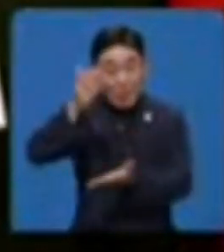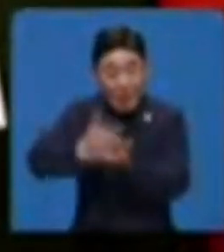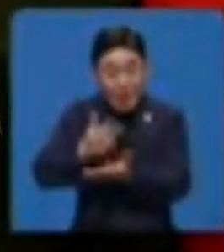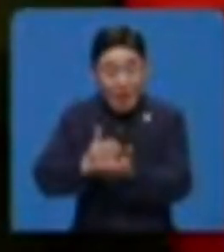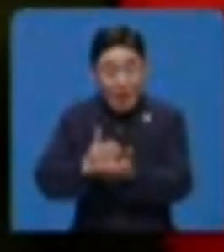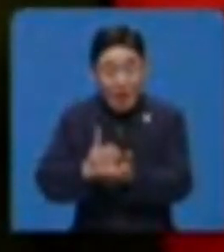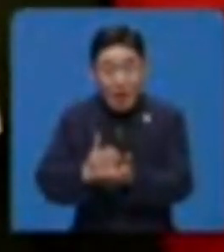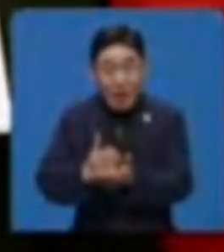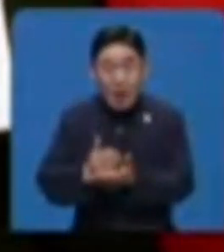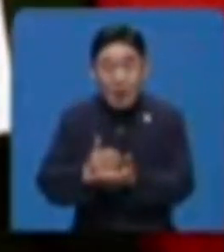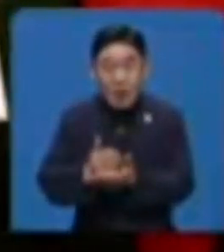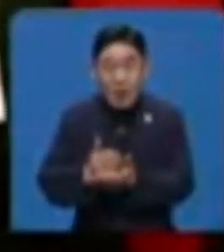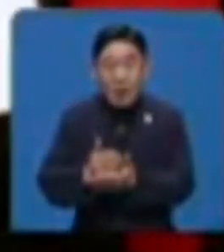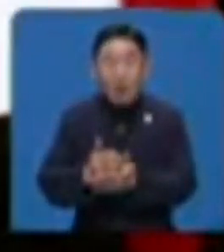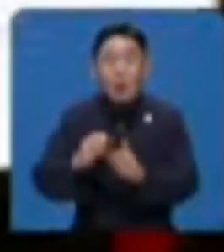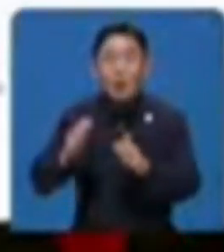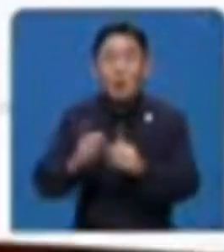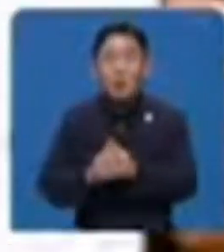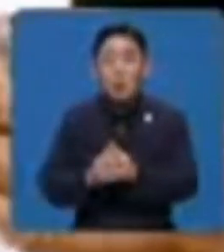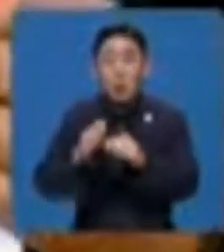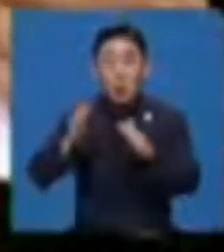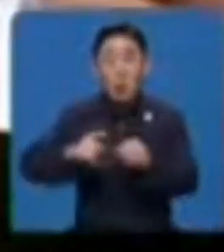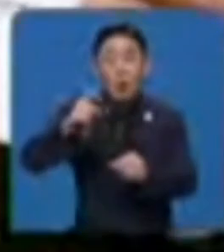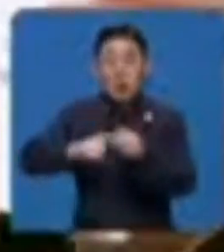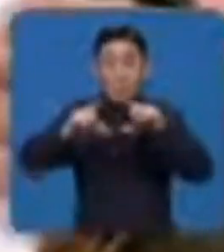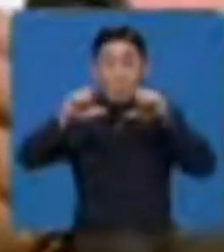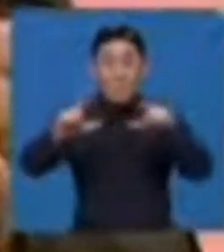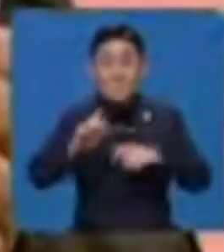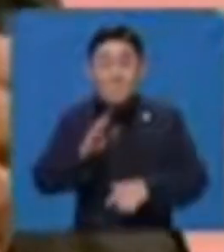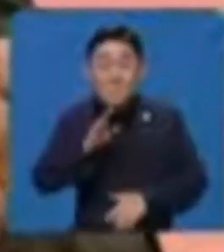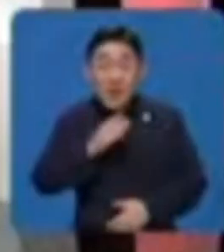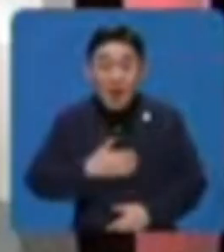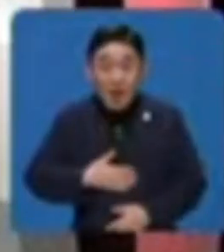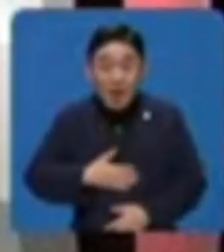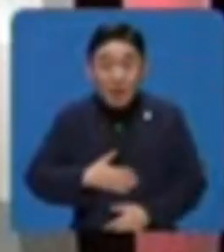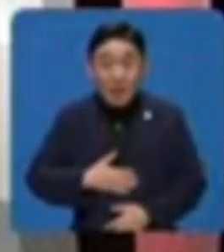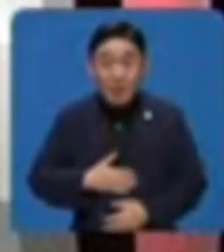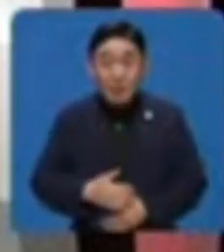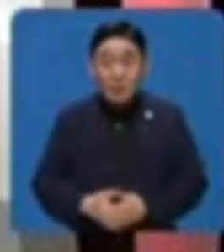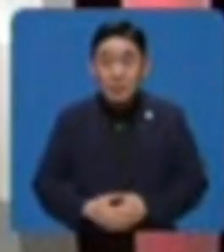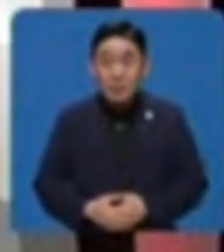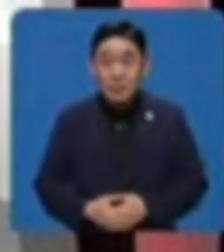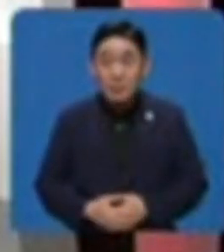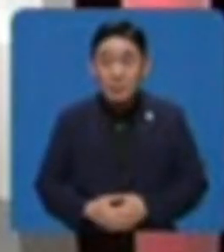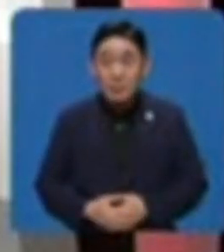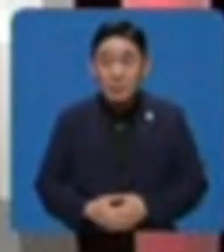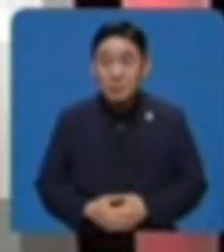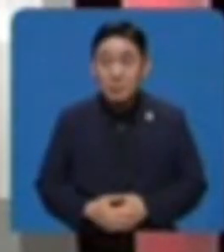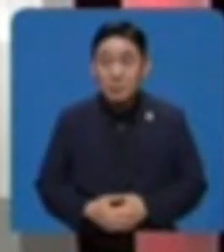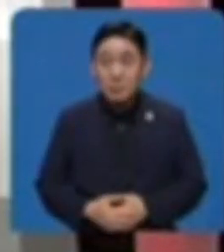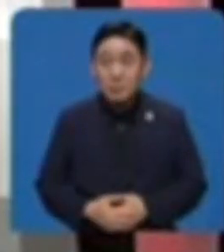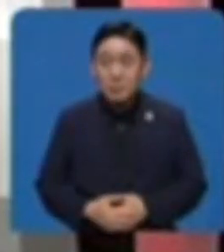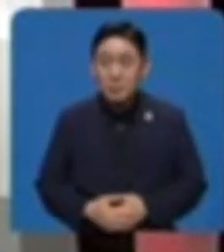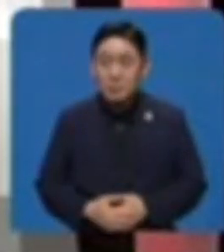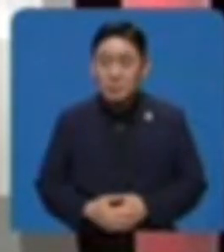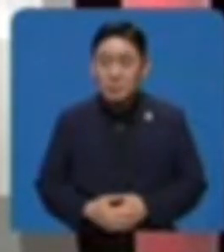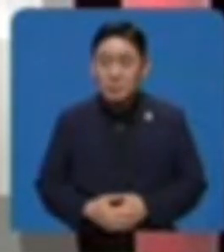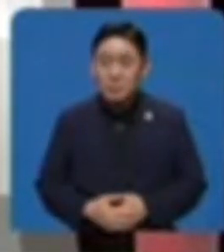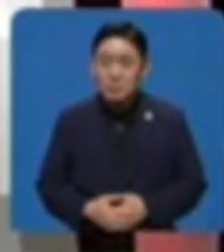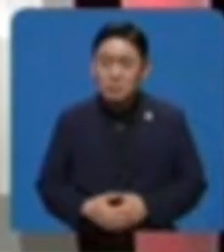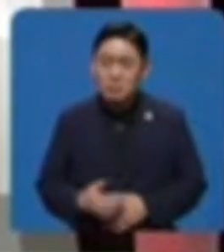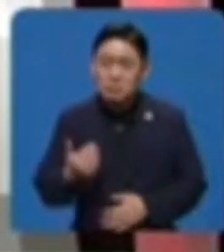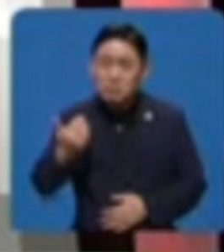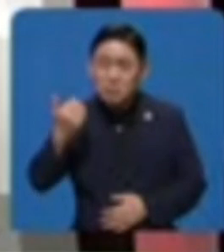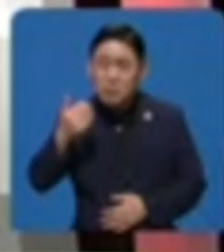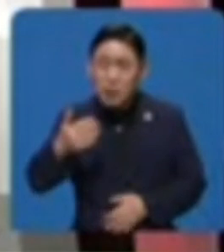이러면서 공개 경고한 사실 혹시 알고 계신가요? 글쎄, 뭐, 얼핏, 뭐, 저,